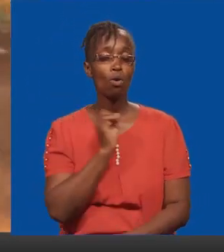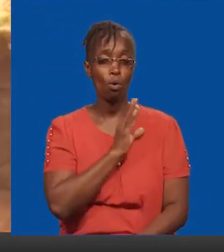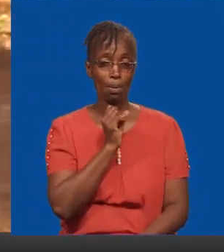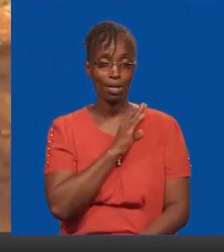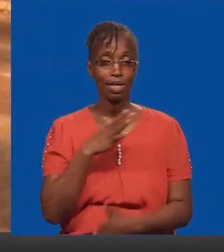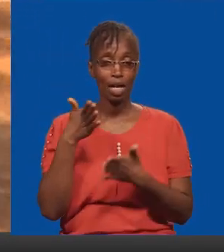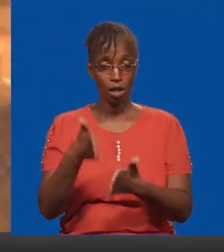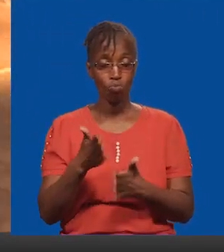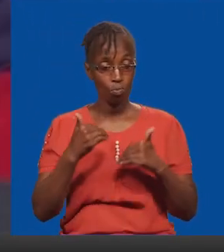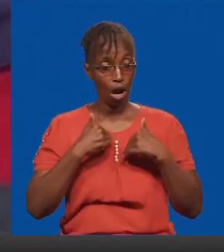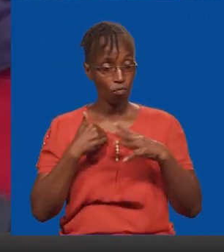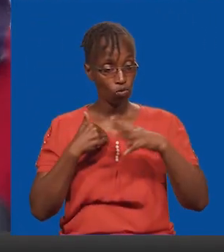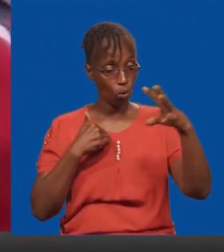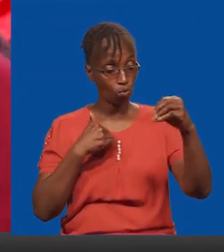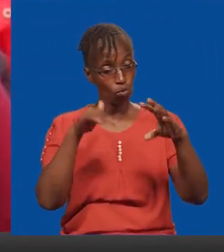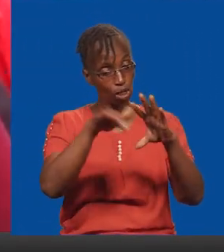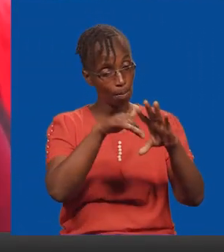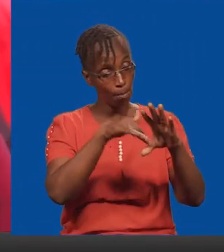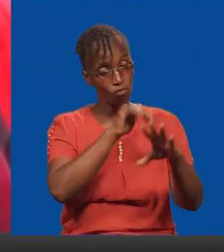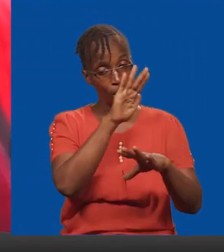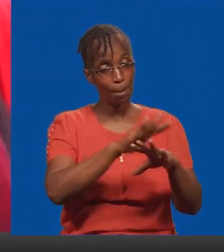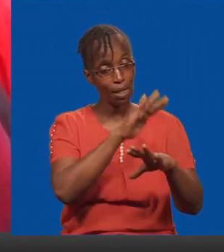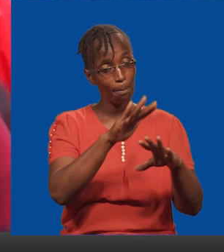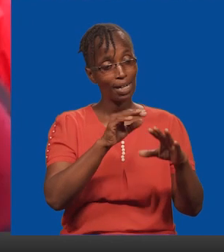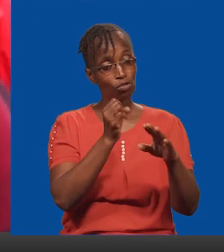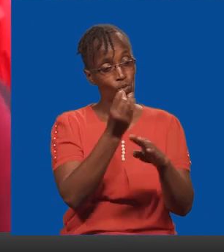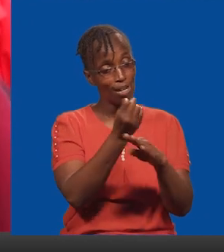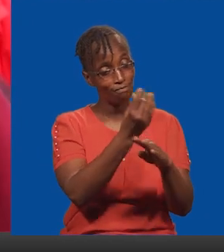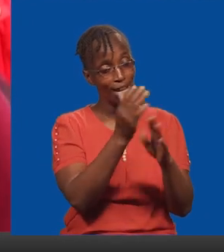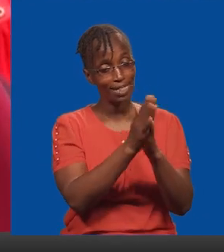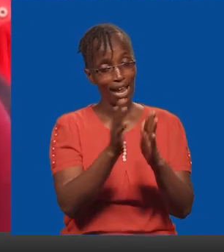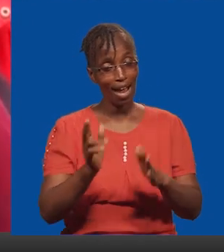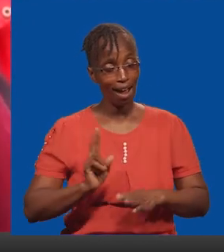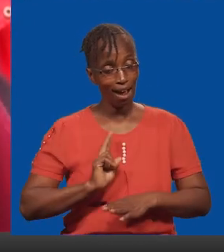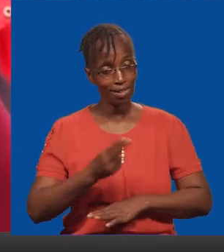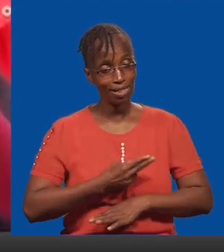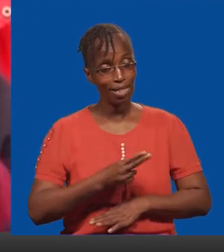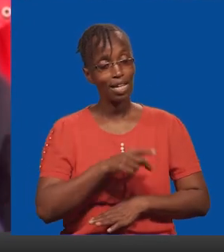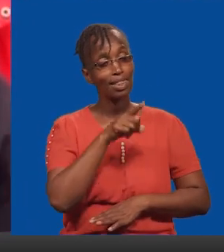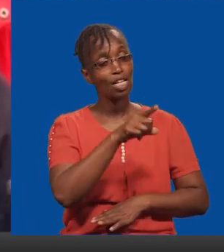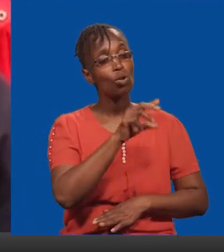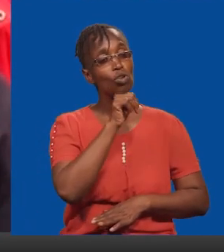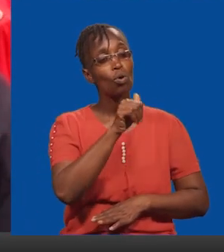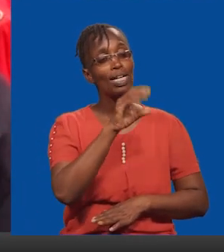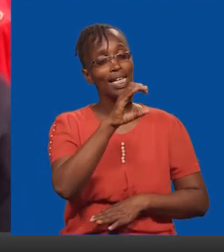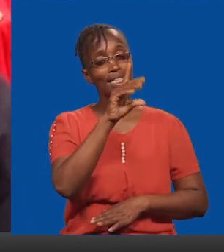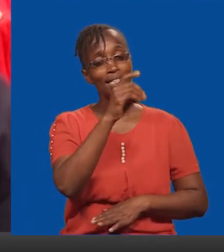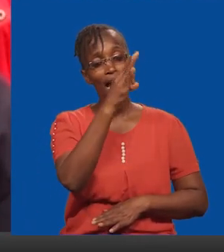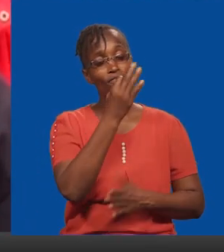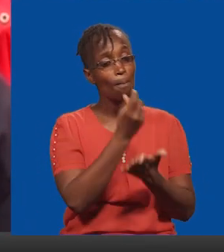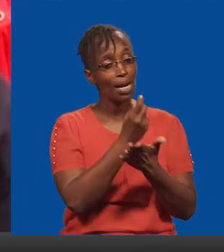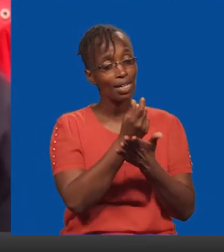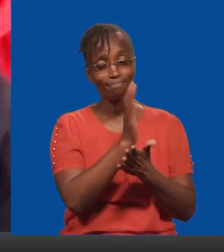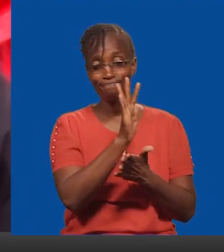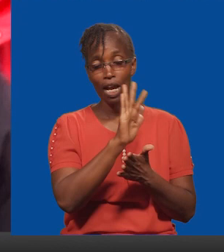kushughulikia malalamishi yao. Sasa itabidi tuende kwa mbunge ili atusaidie na mawaidha, sababu pesa yenye ilitengeneza barabara